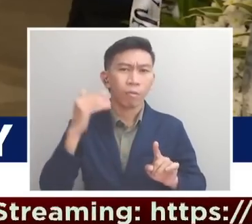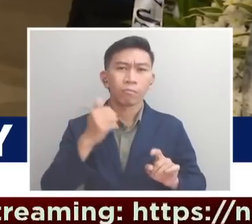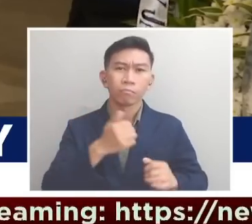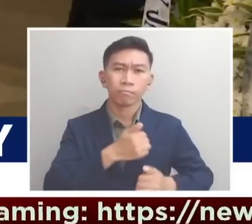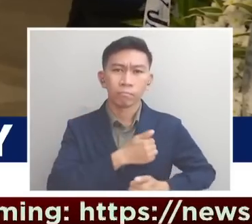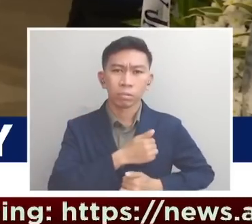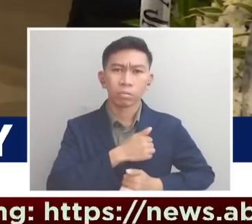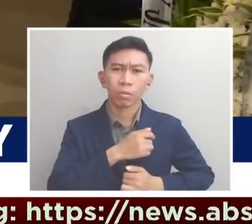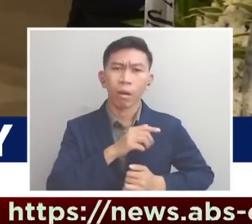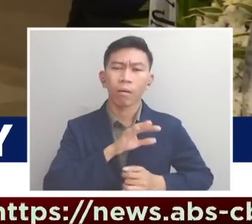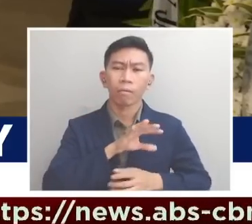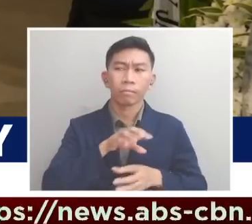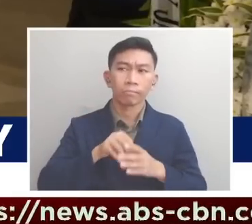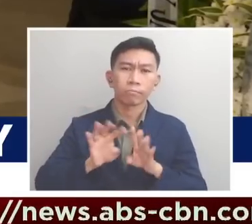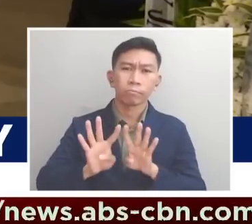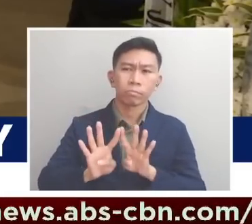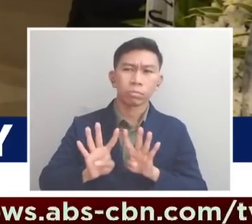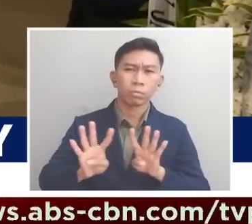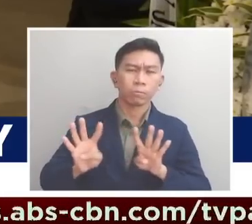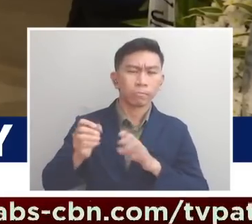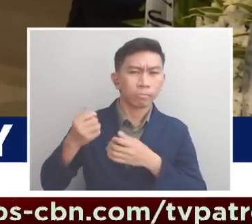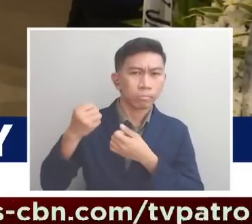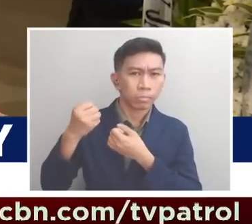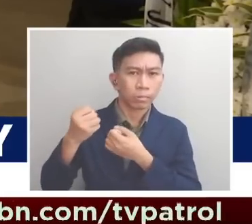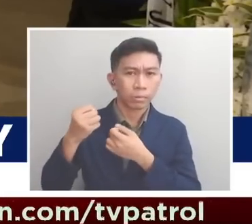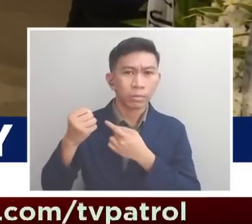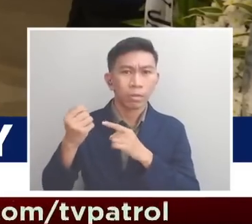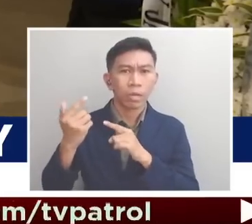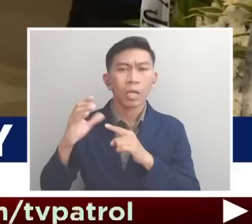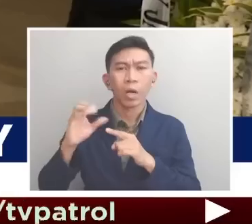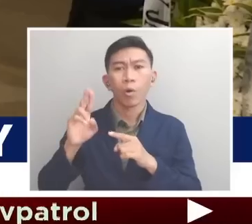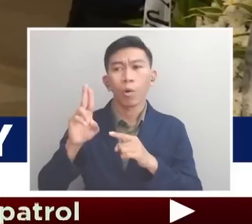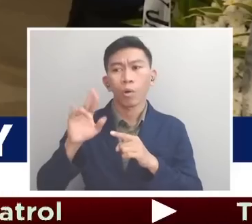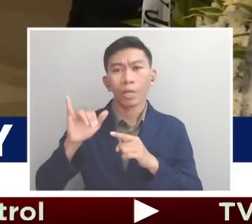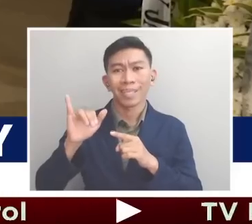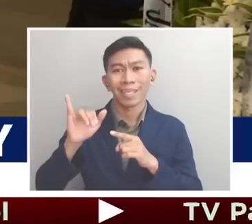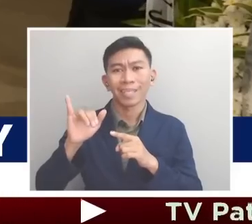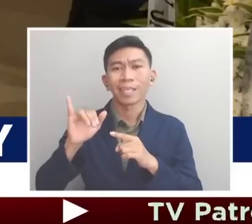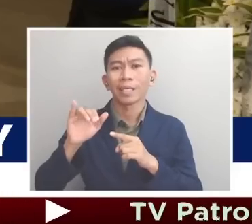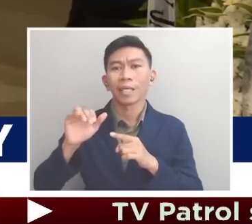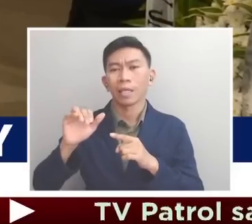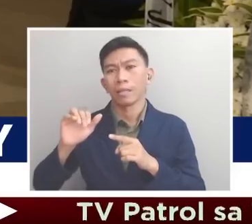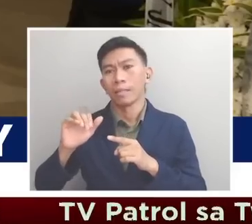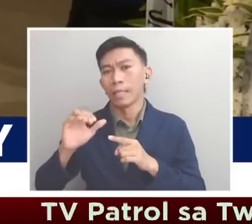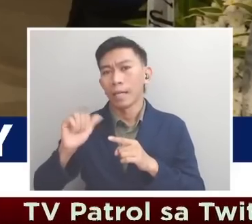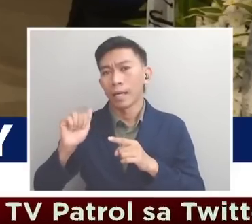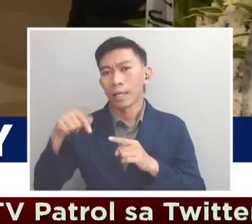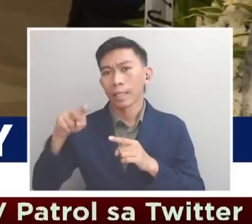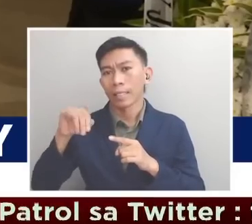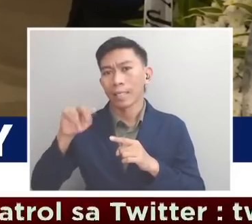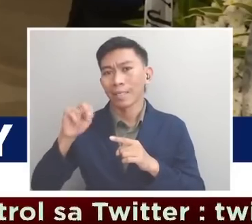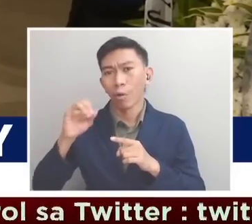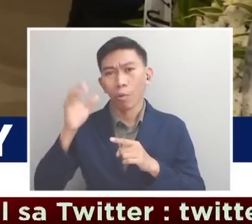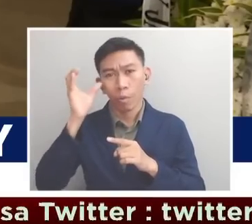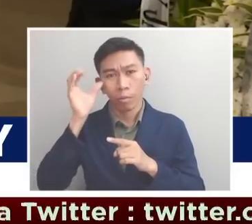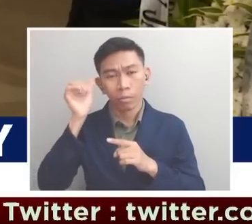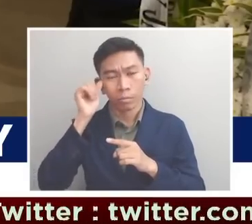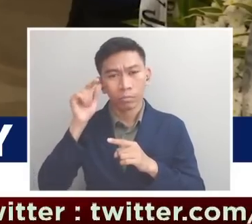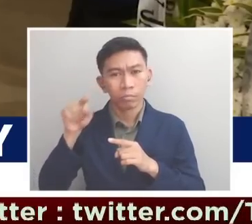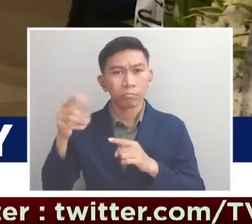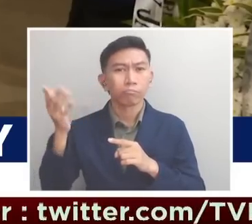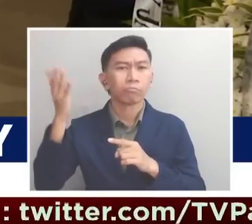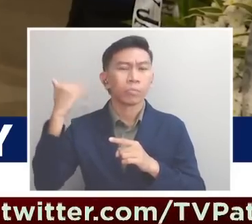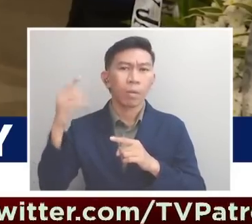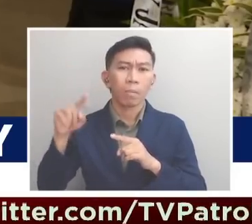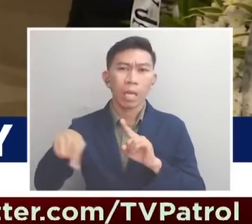kudeta na nangyari sa ilalim ng Cory administration. Gayun din doon sa mga serye ng gera laban sa ilang grupo ng mga rebelde. No?